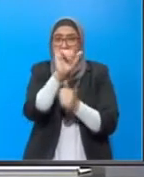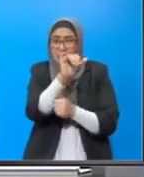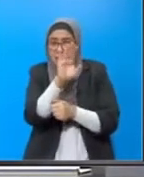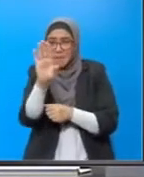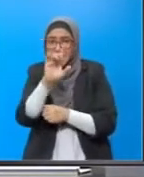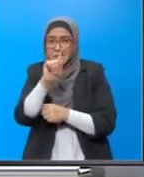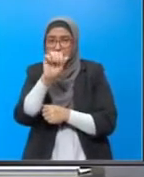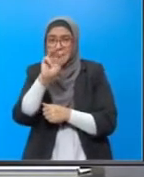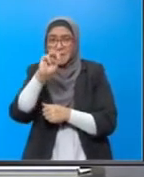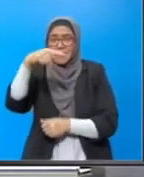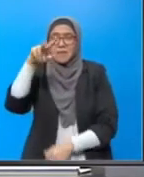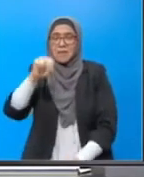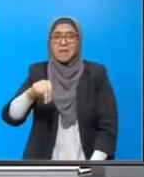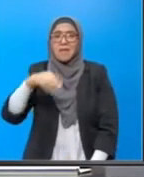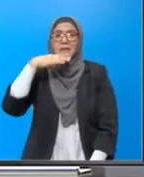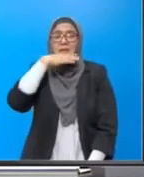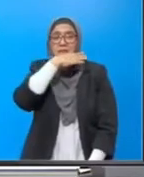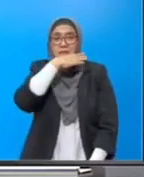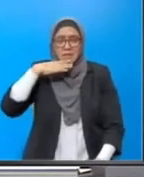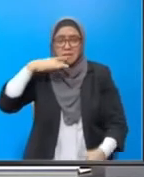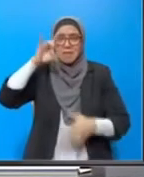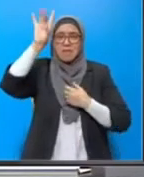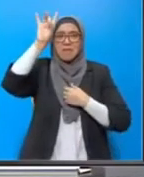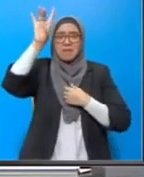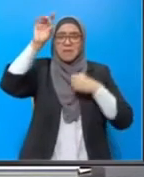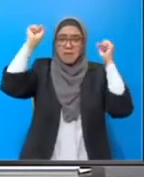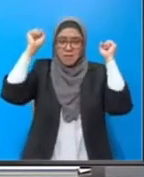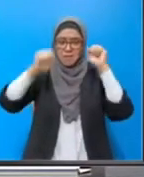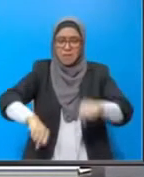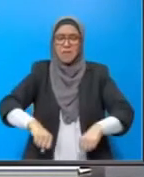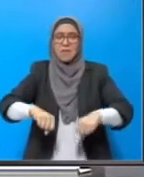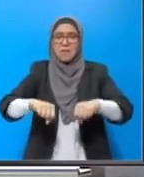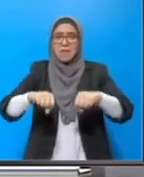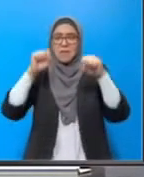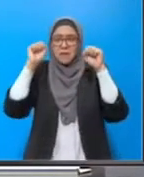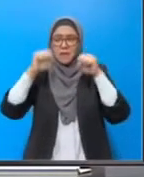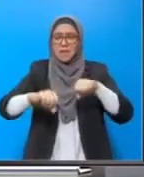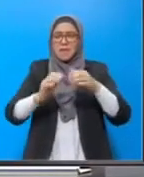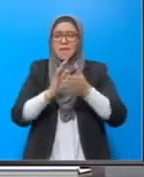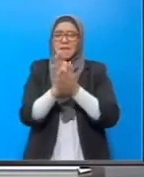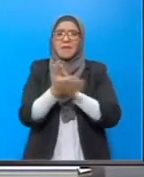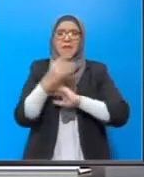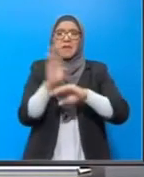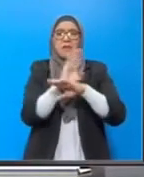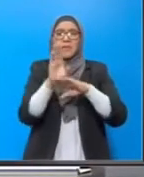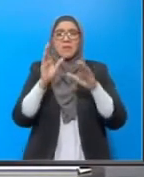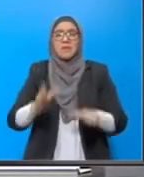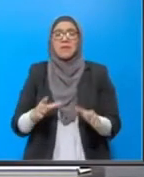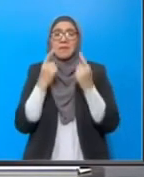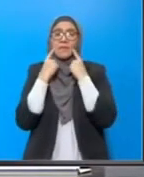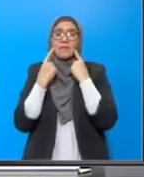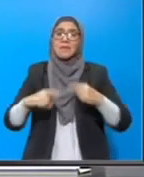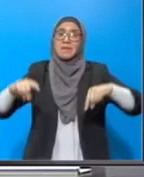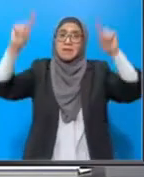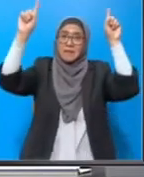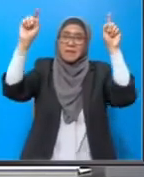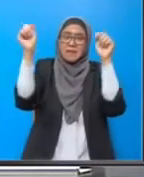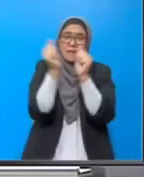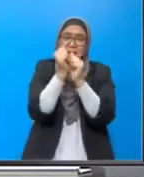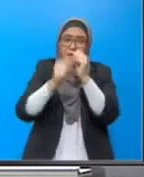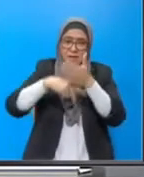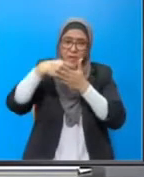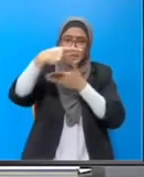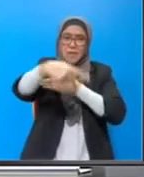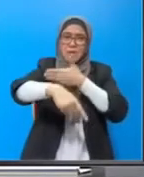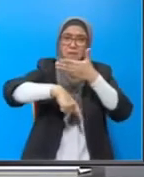bahwa beliau Insyaallah mampu untuk luar sebagai Usahawan Usahawan yang berjaya dengan program-program yang